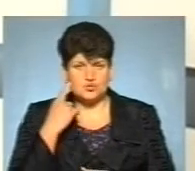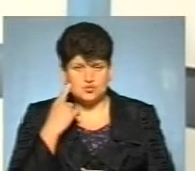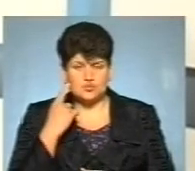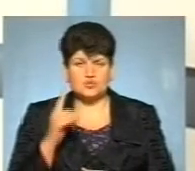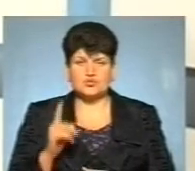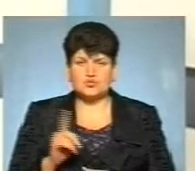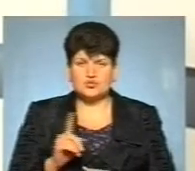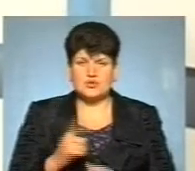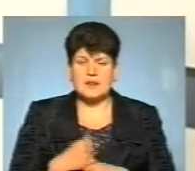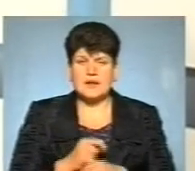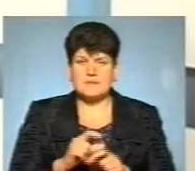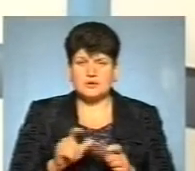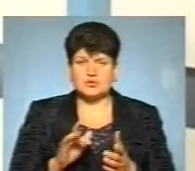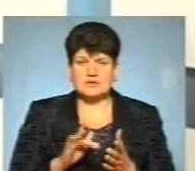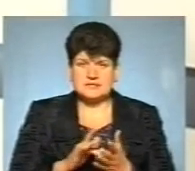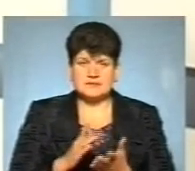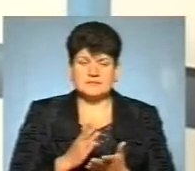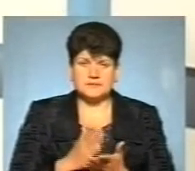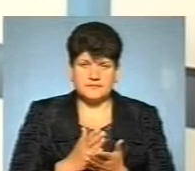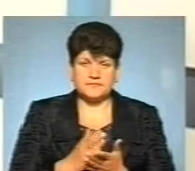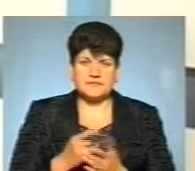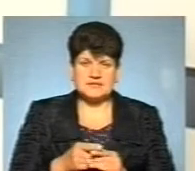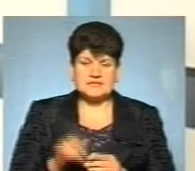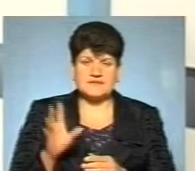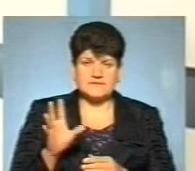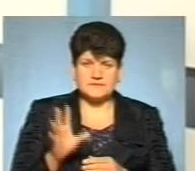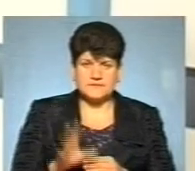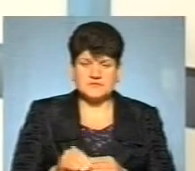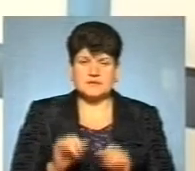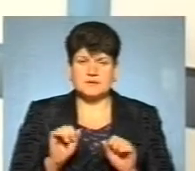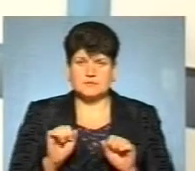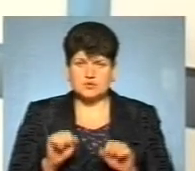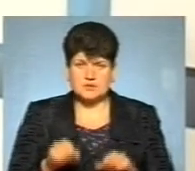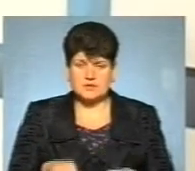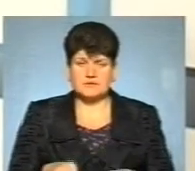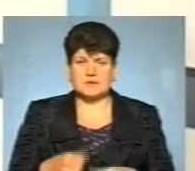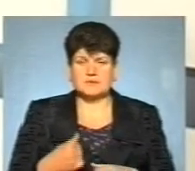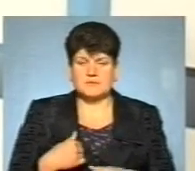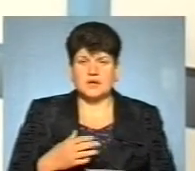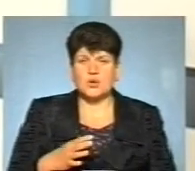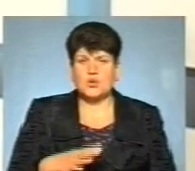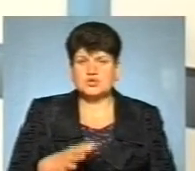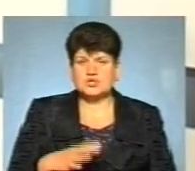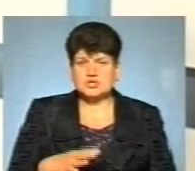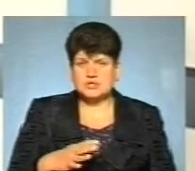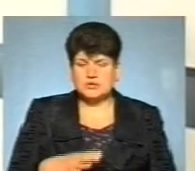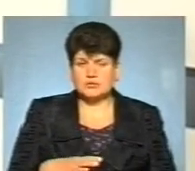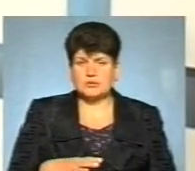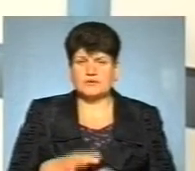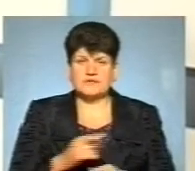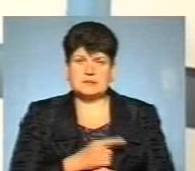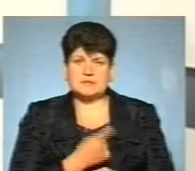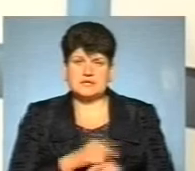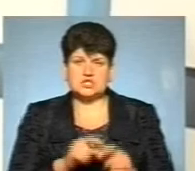що лабораторний центр володіє такими методиками і можливостями. Ми очікуємо від